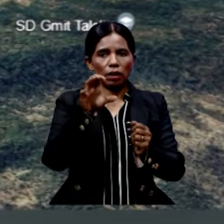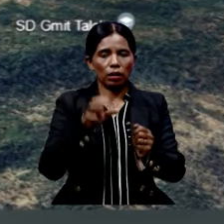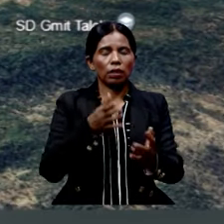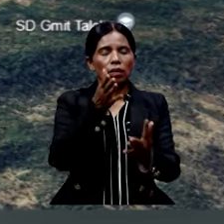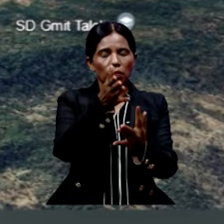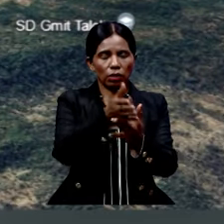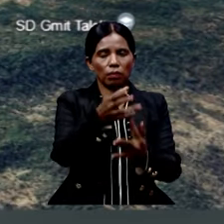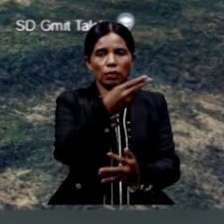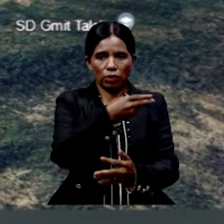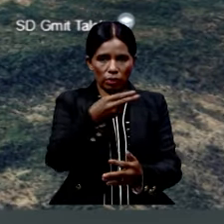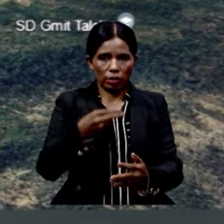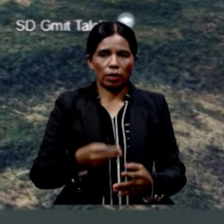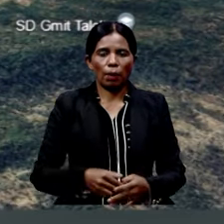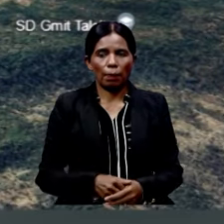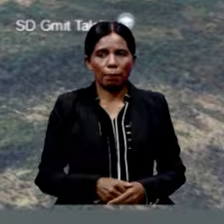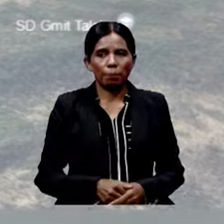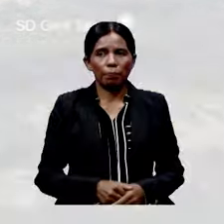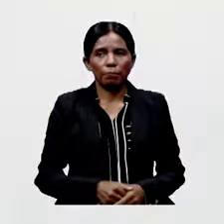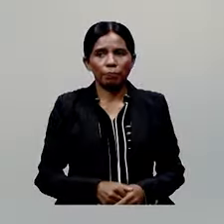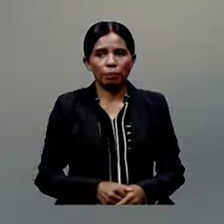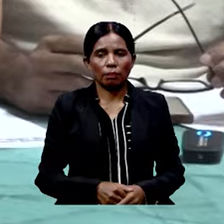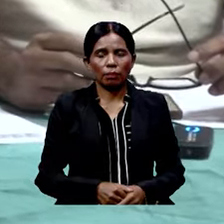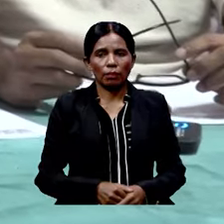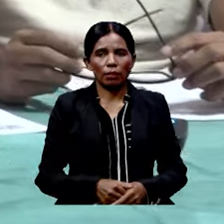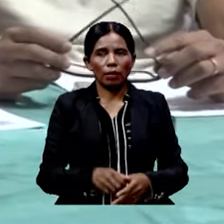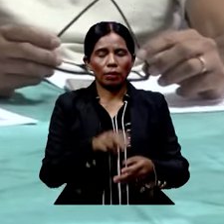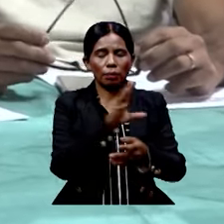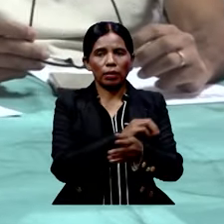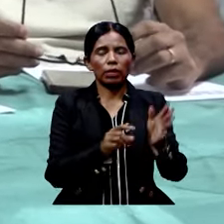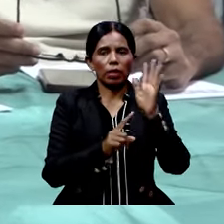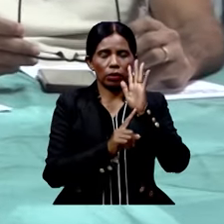fali ba Indonesia. Leitura de valorai kita ne hanesang